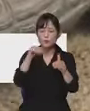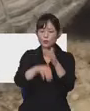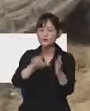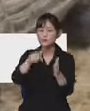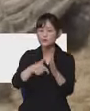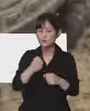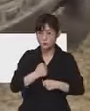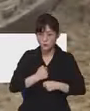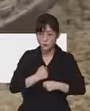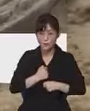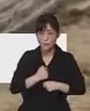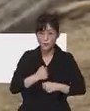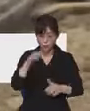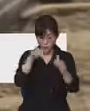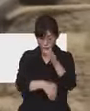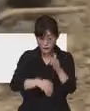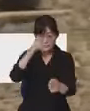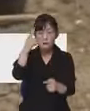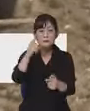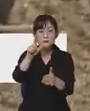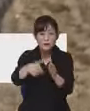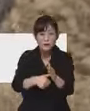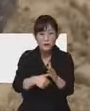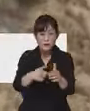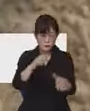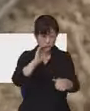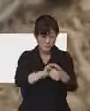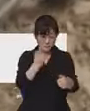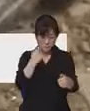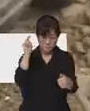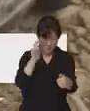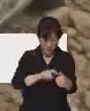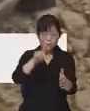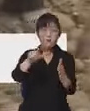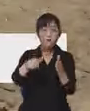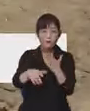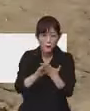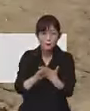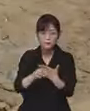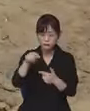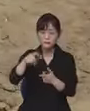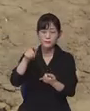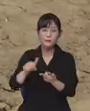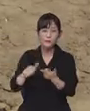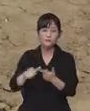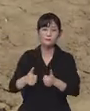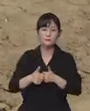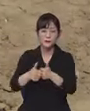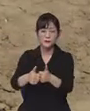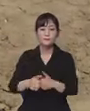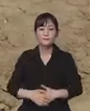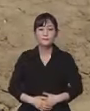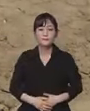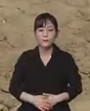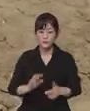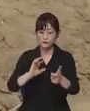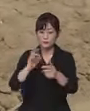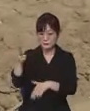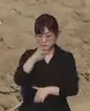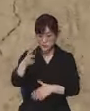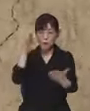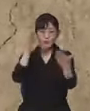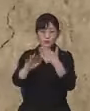그러고 만약에 발견될 시에는 그래서 이제 그게 따르겠다고 했고. 취재가 시작되자 구례군은